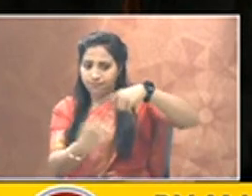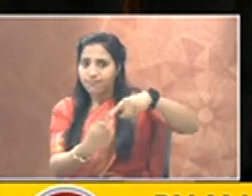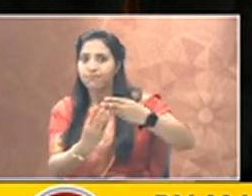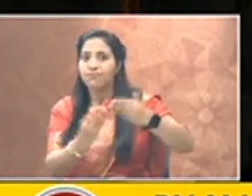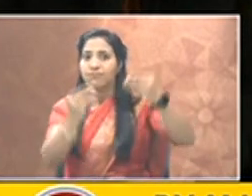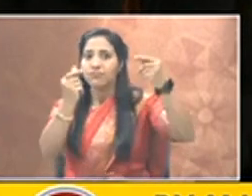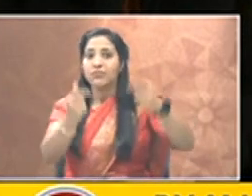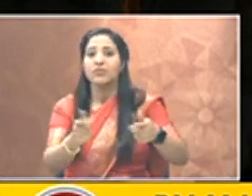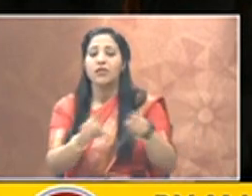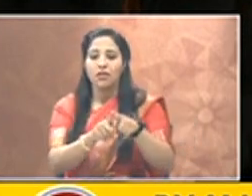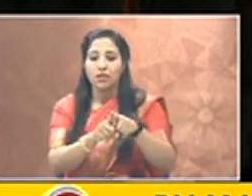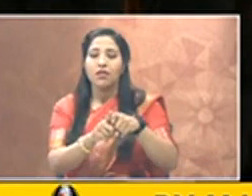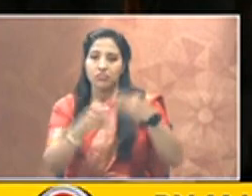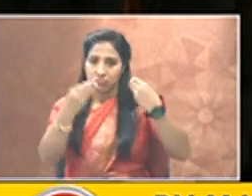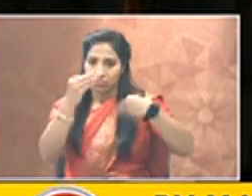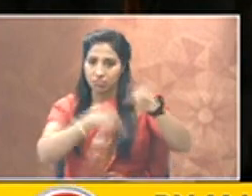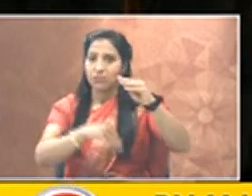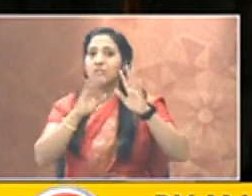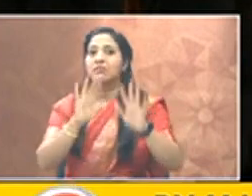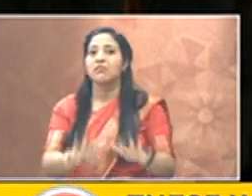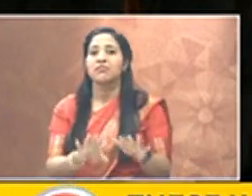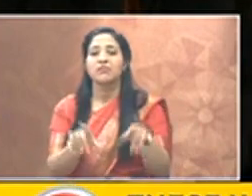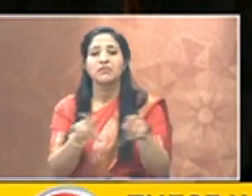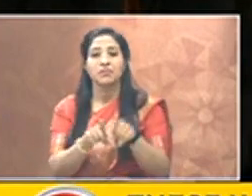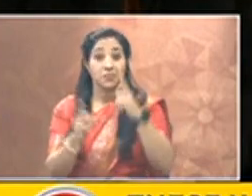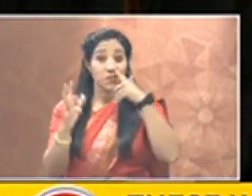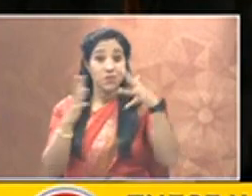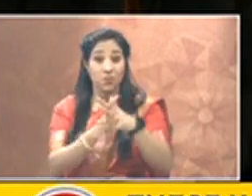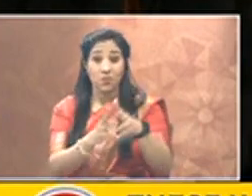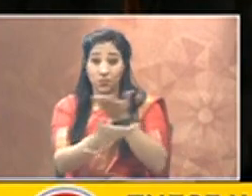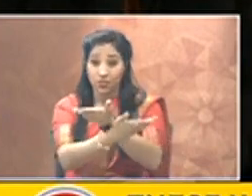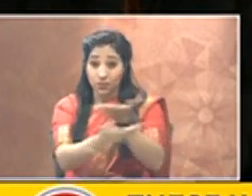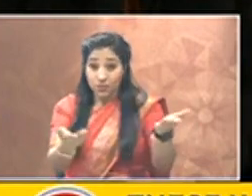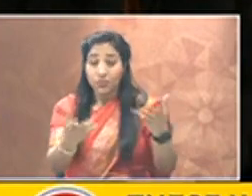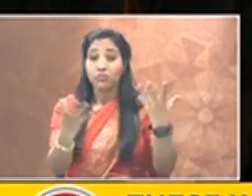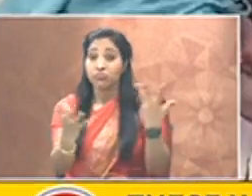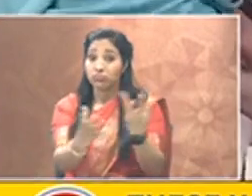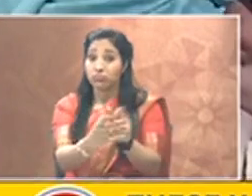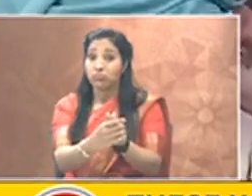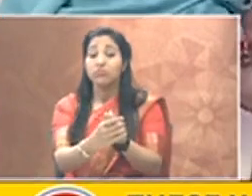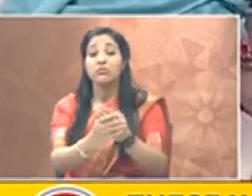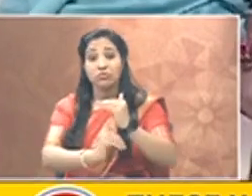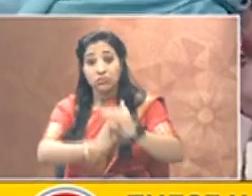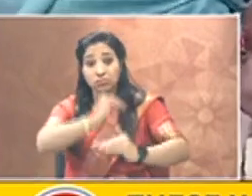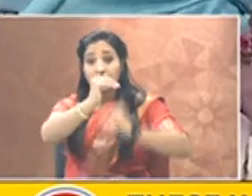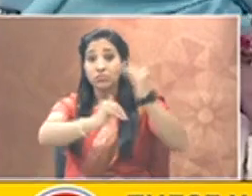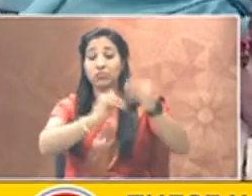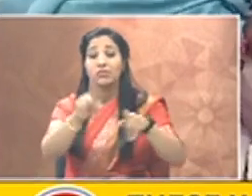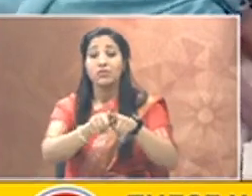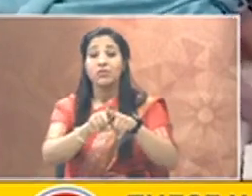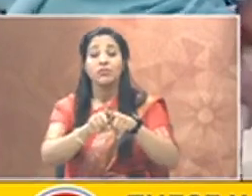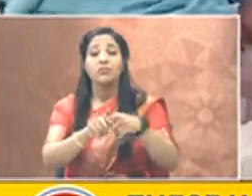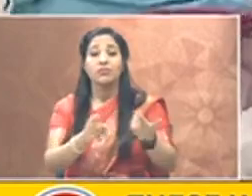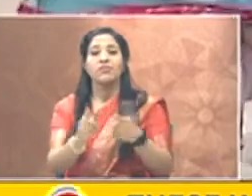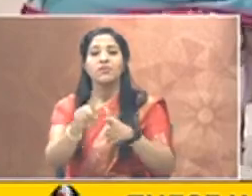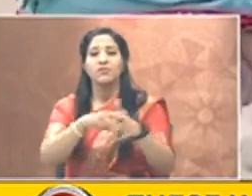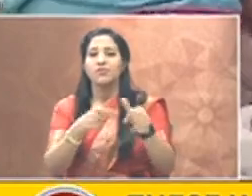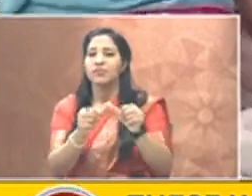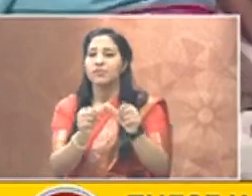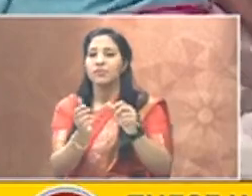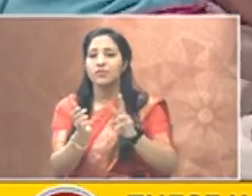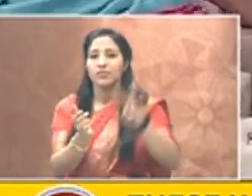ऑर्गेनिक पेस्टिसाइड भी तैयार करती हैं। इन महिलाओं ने मिलकर उन्नति जैविक इकाई नाम का